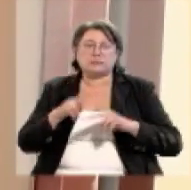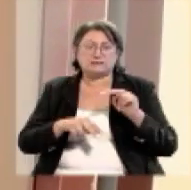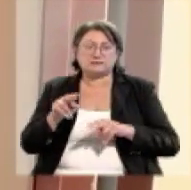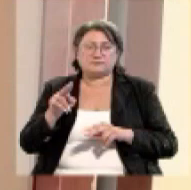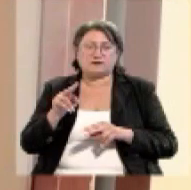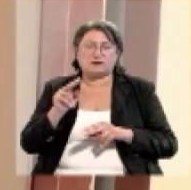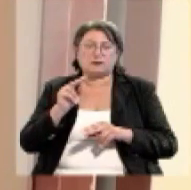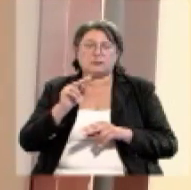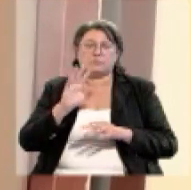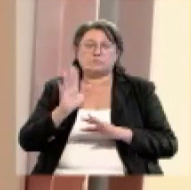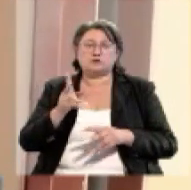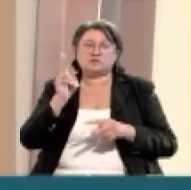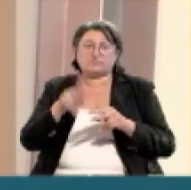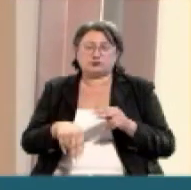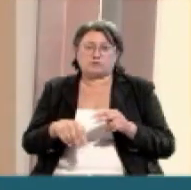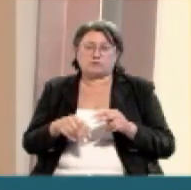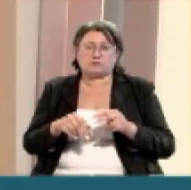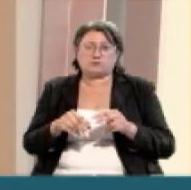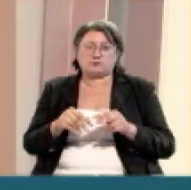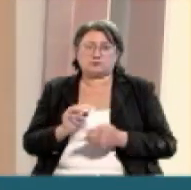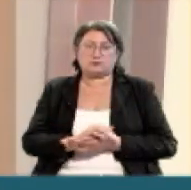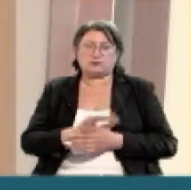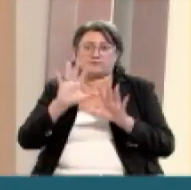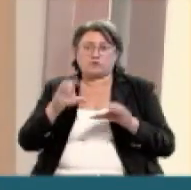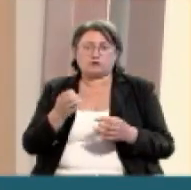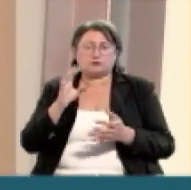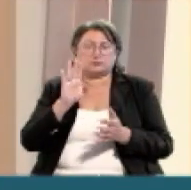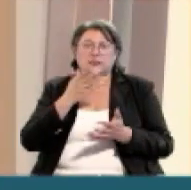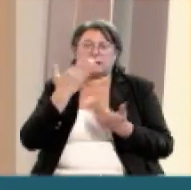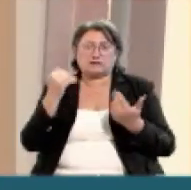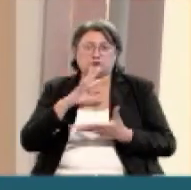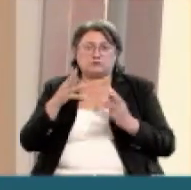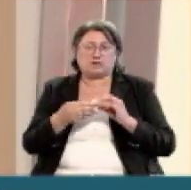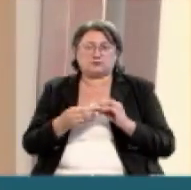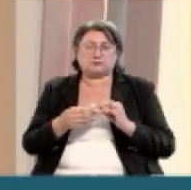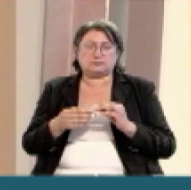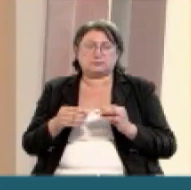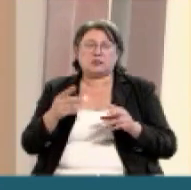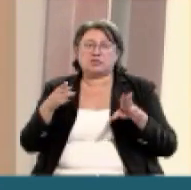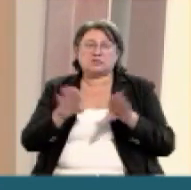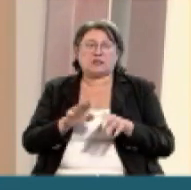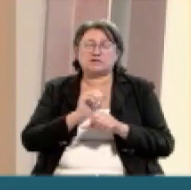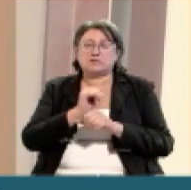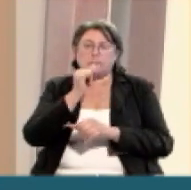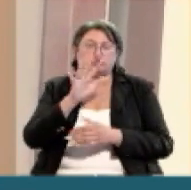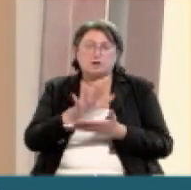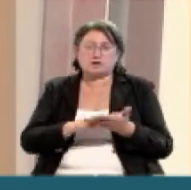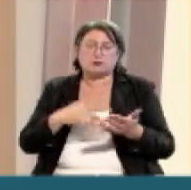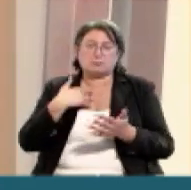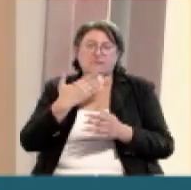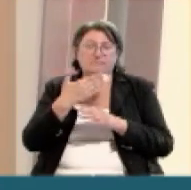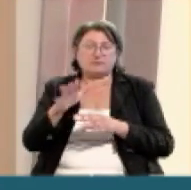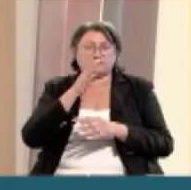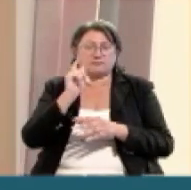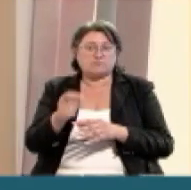ұйым өкілдері құрылыс жұмыстары жақында аяқталады деп уәде еткен болатын. Әлі де нәтиже жоқ. Бұлай жалғаса бере алмайды. Біз сіздерге сендік,